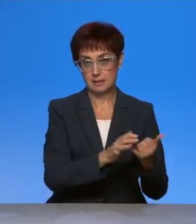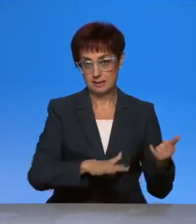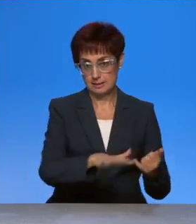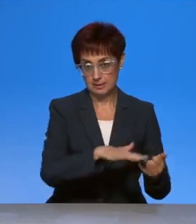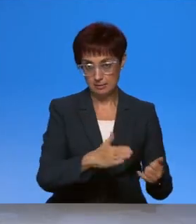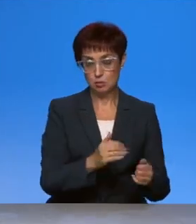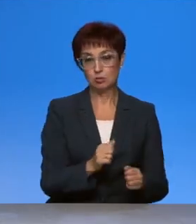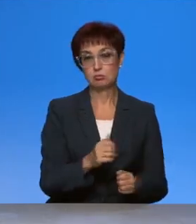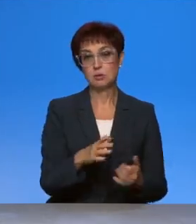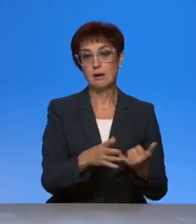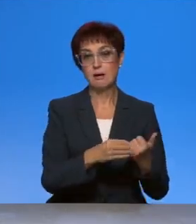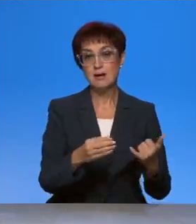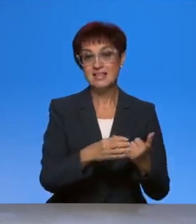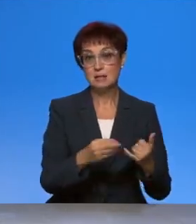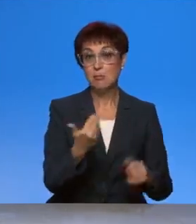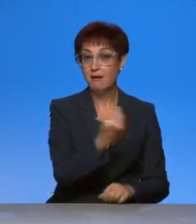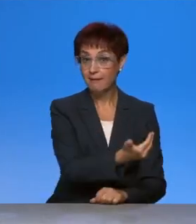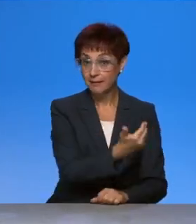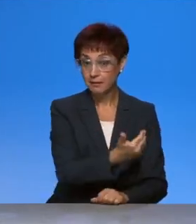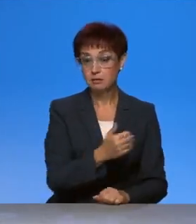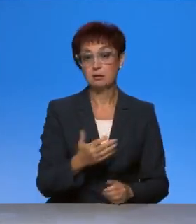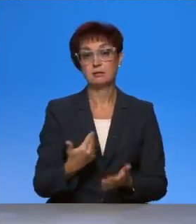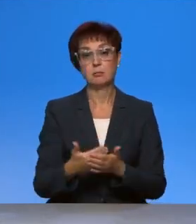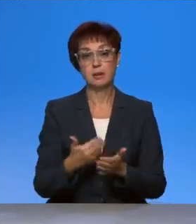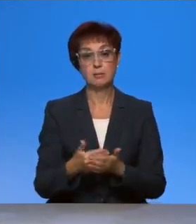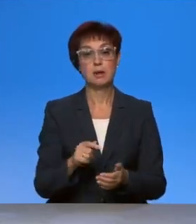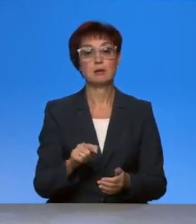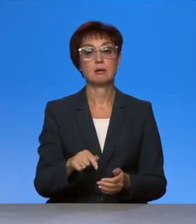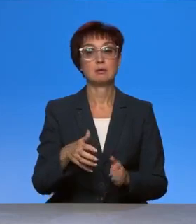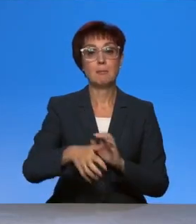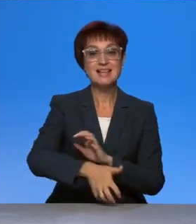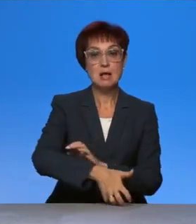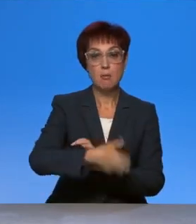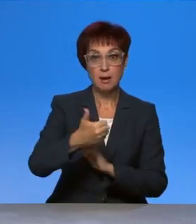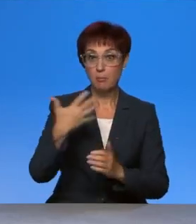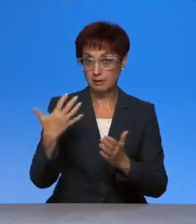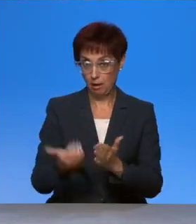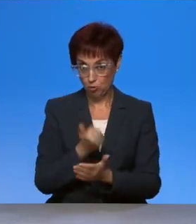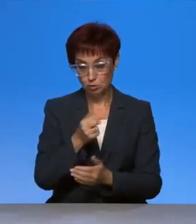на их земле, то государство может распределить землю. Но окончательное согласование только от